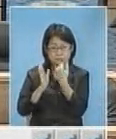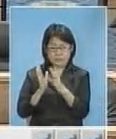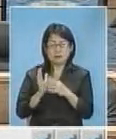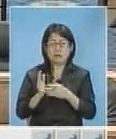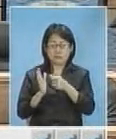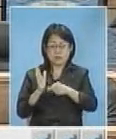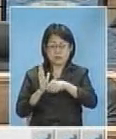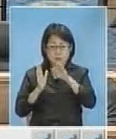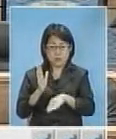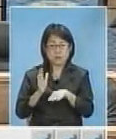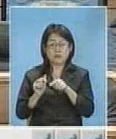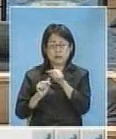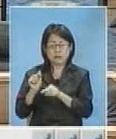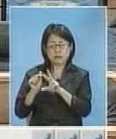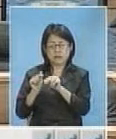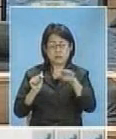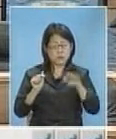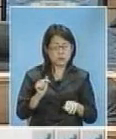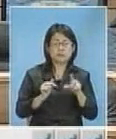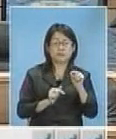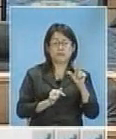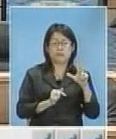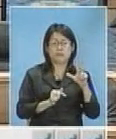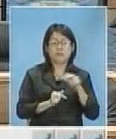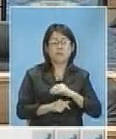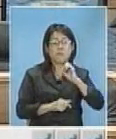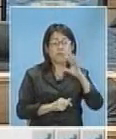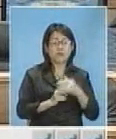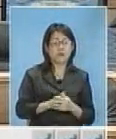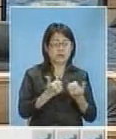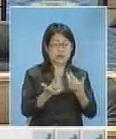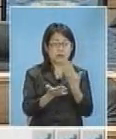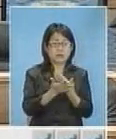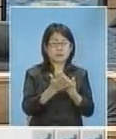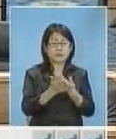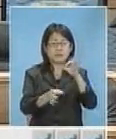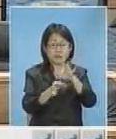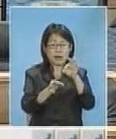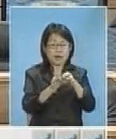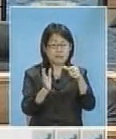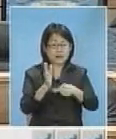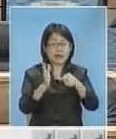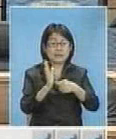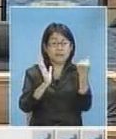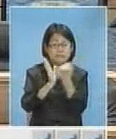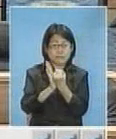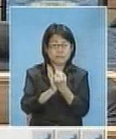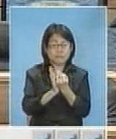จาก 30% ลงมาเหลือ 23% อ้างว่าที่ลดภาษีนิติบุคคลก็เพราะต้องการที่